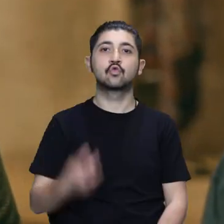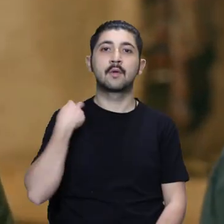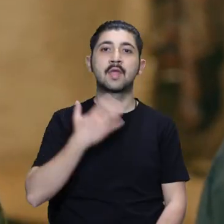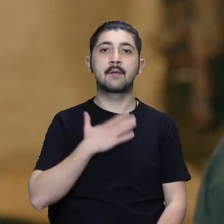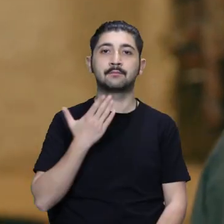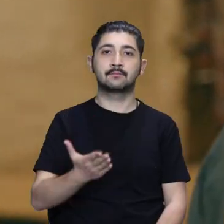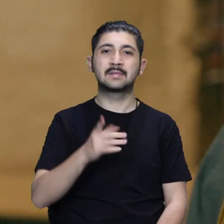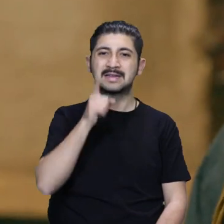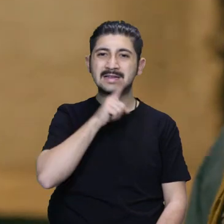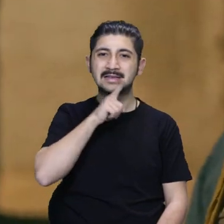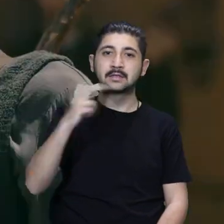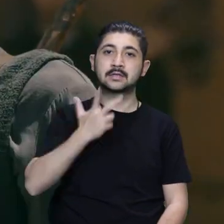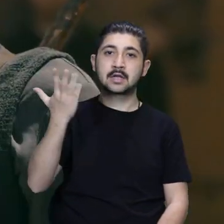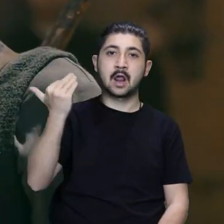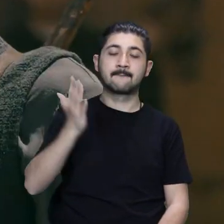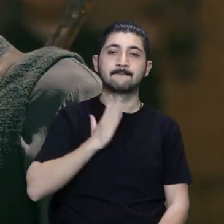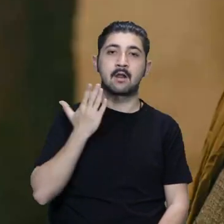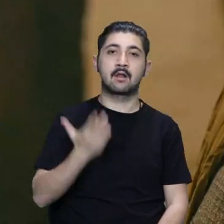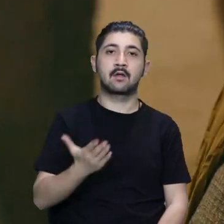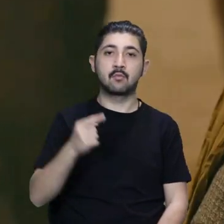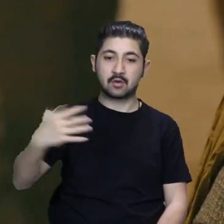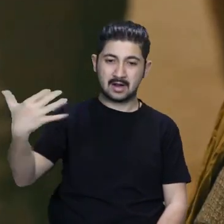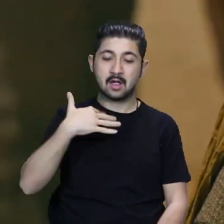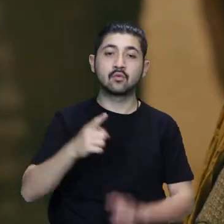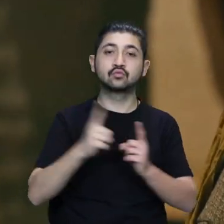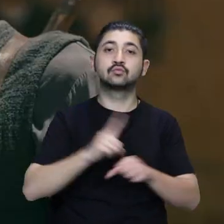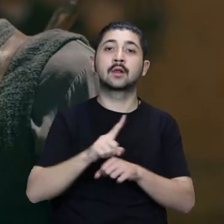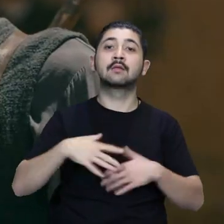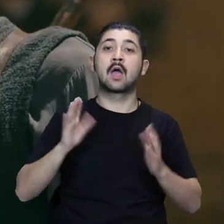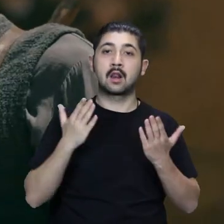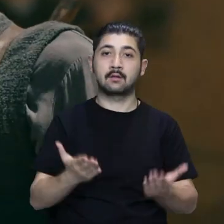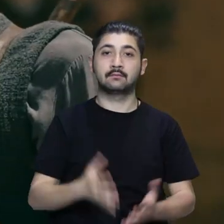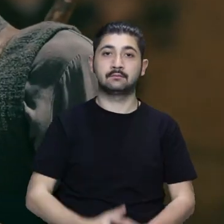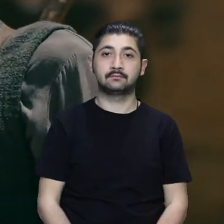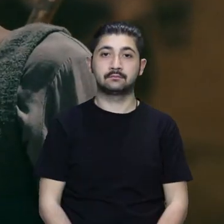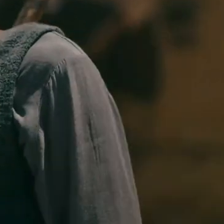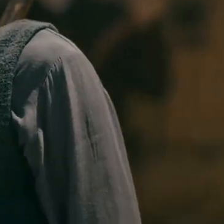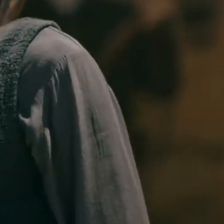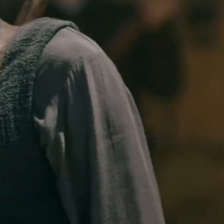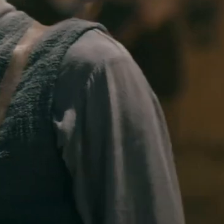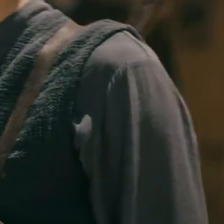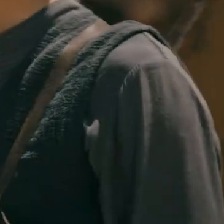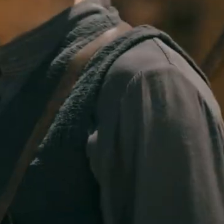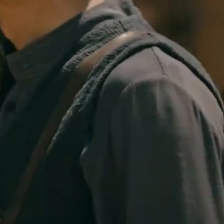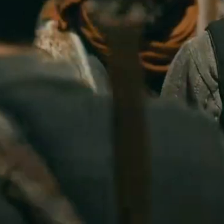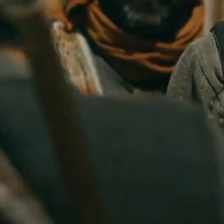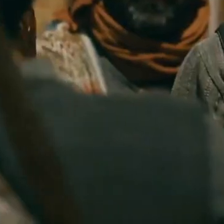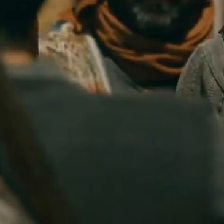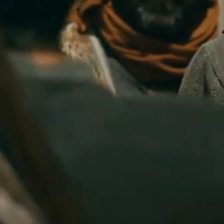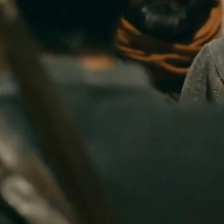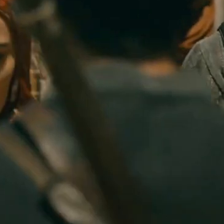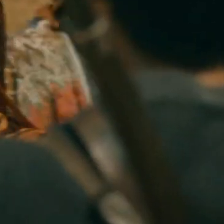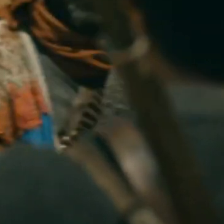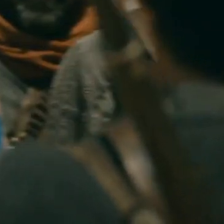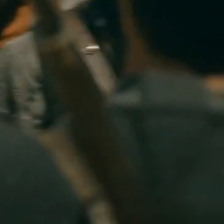Kumandanım, İngilizler hıza yaklaşmakta. Buraya gelmeleri uzun sürmez. Ali hafifçe kafa salladı. Ardından askerlerinin